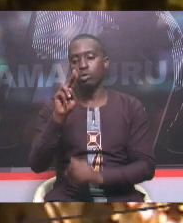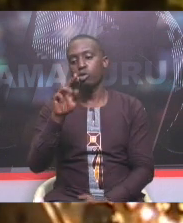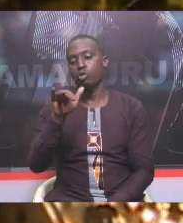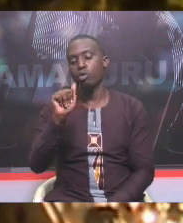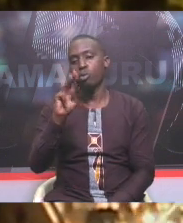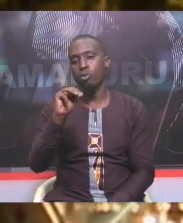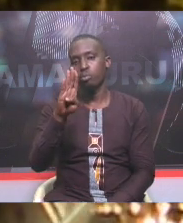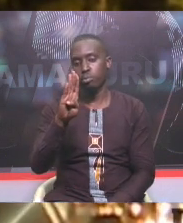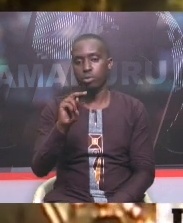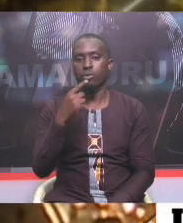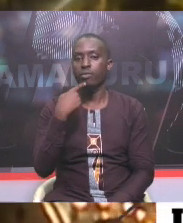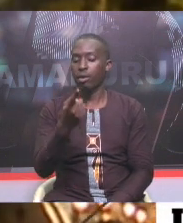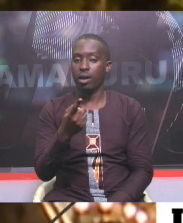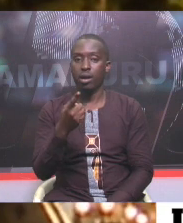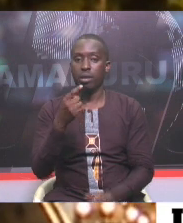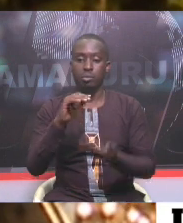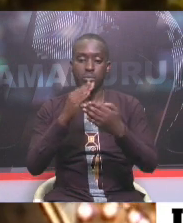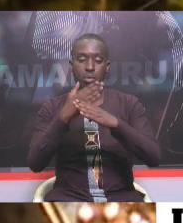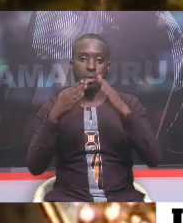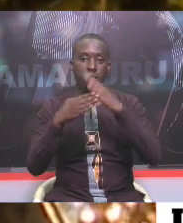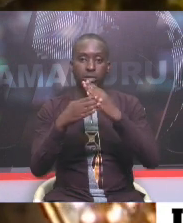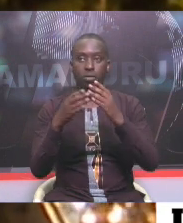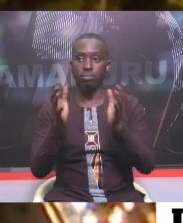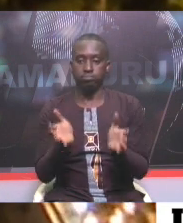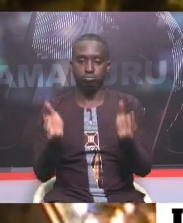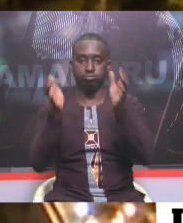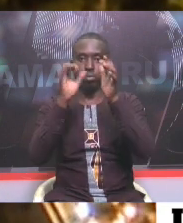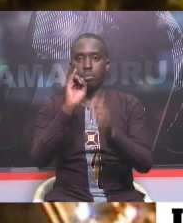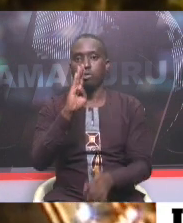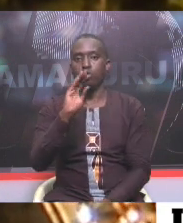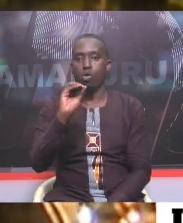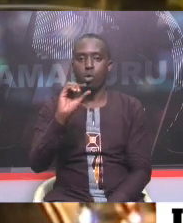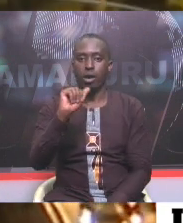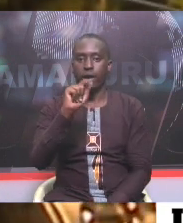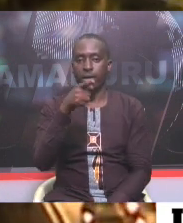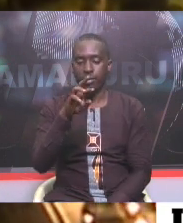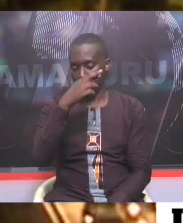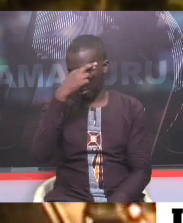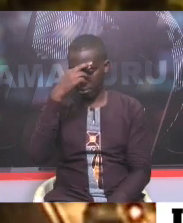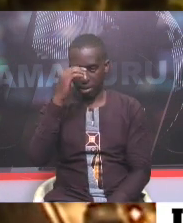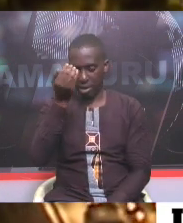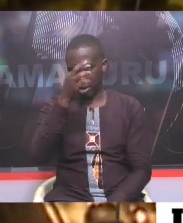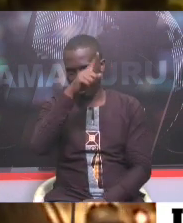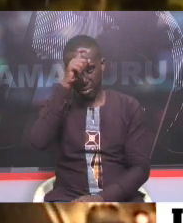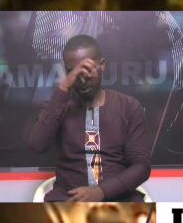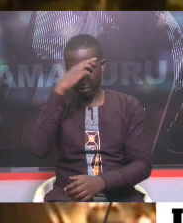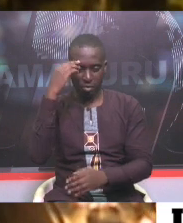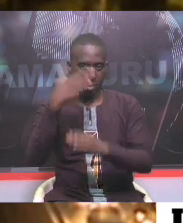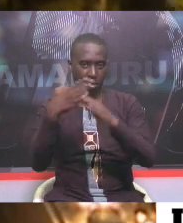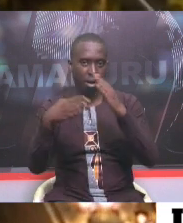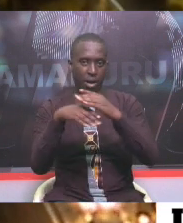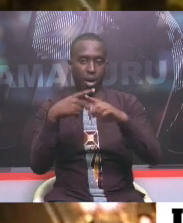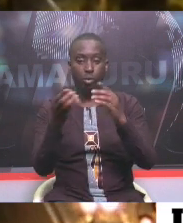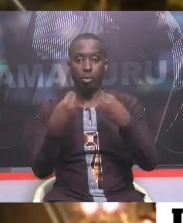Gataraga bavuga ko bubakiwe ibigega bya biyogaze ariko bakibaza impamvu byubatswe mu gihe batigeze bahabwa inka